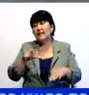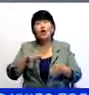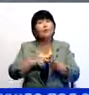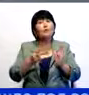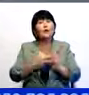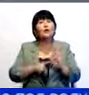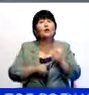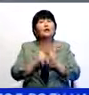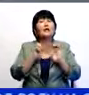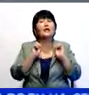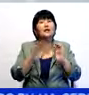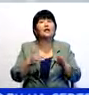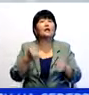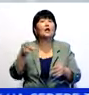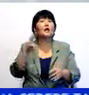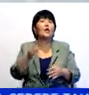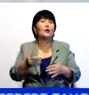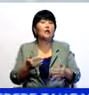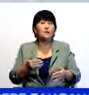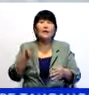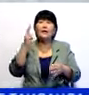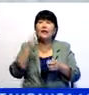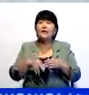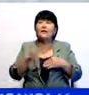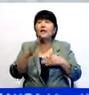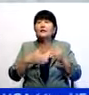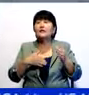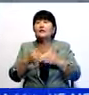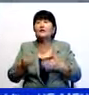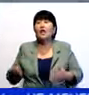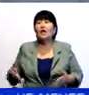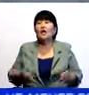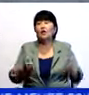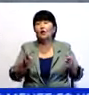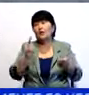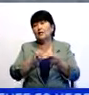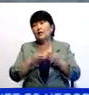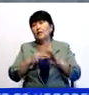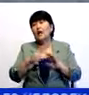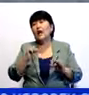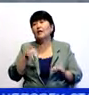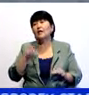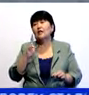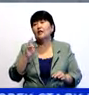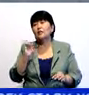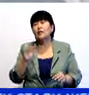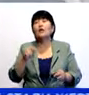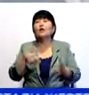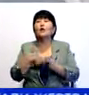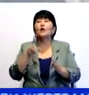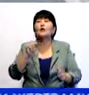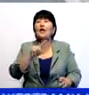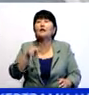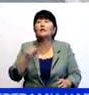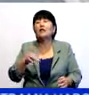Планируется сдать объект до ноября. На стадии завершения строительства дороги, соединяющей поселок Айтекеби и город Казалинск. В